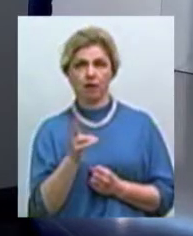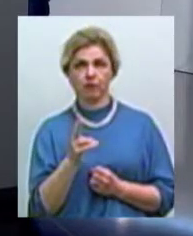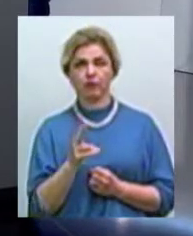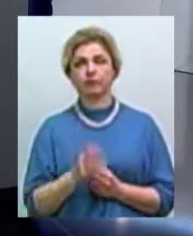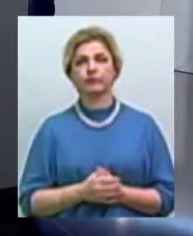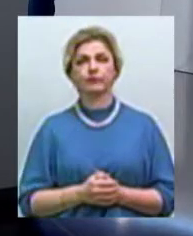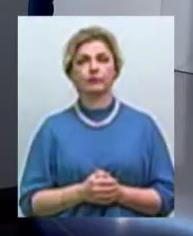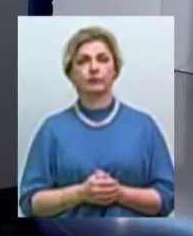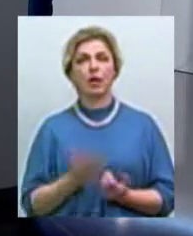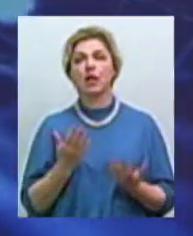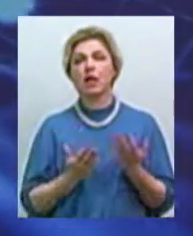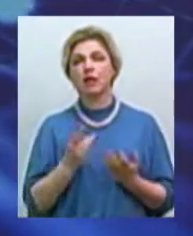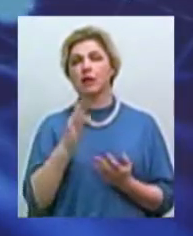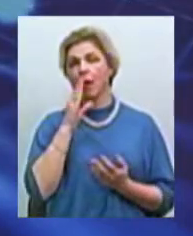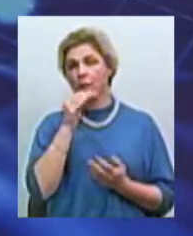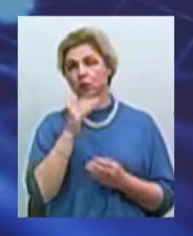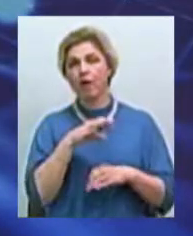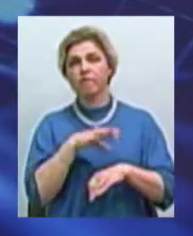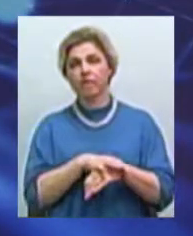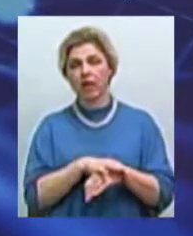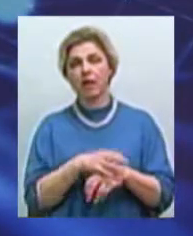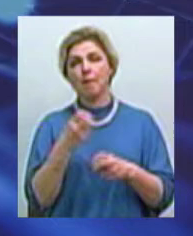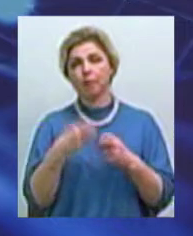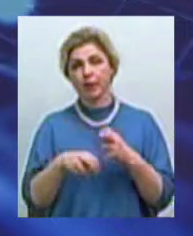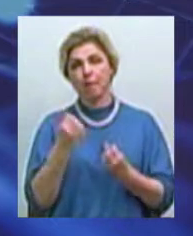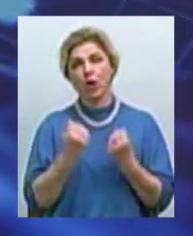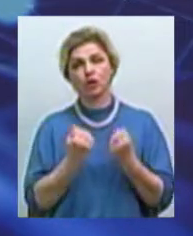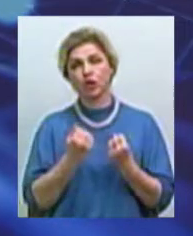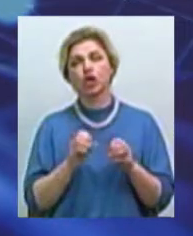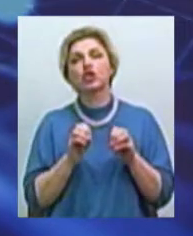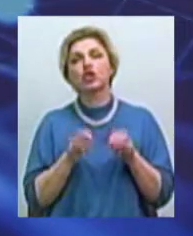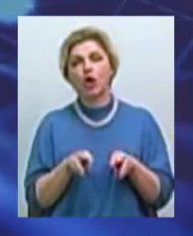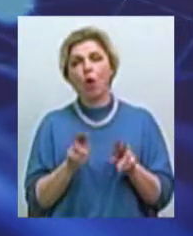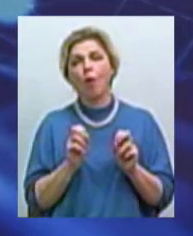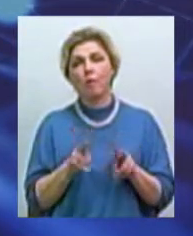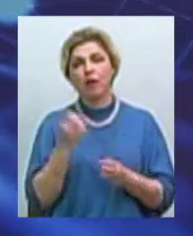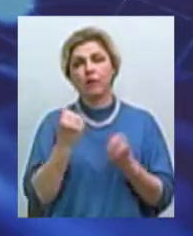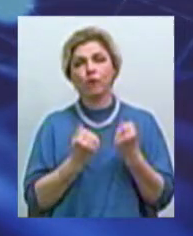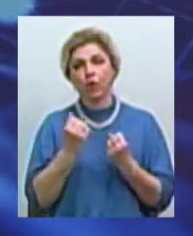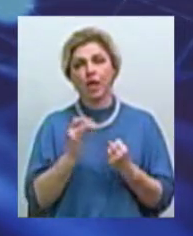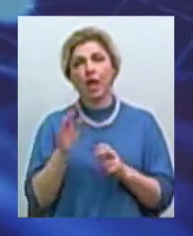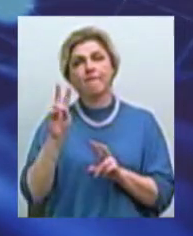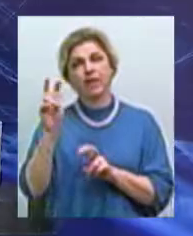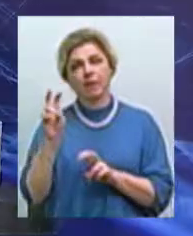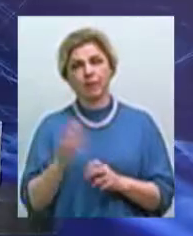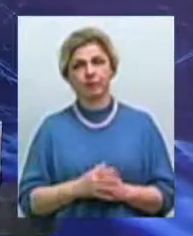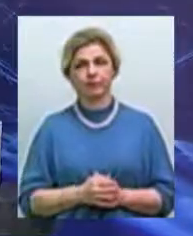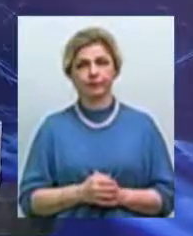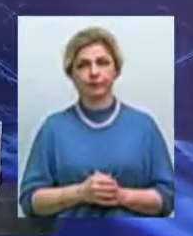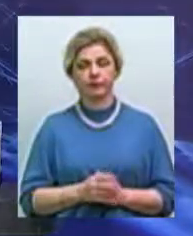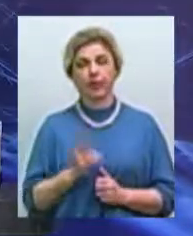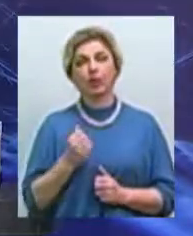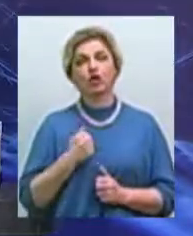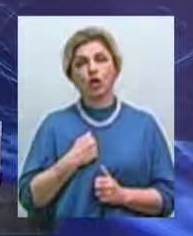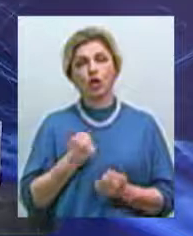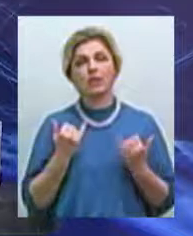вийде. А якщо на маршруті виявляти несправну машину, чим це загрожує водієві і фірмі-перевізнику? На жаль, на